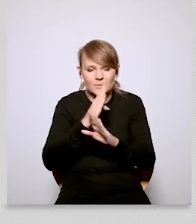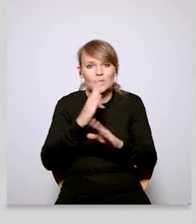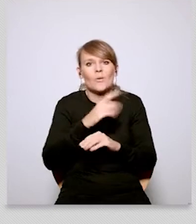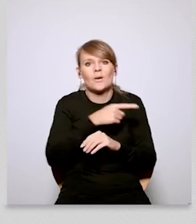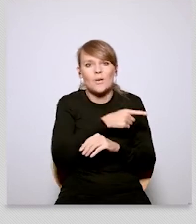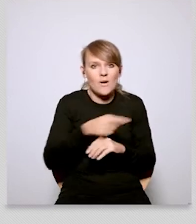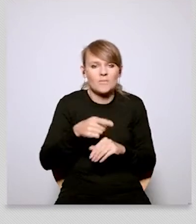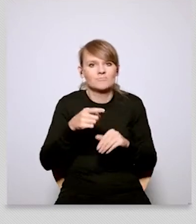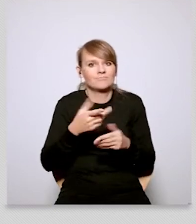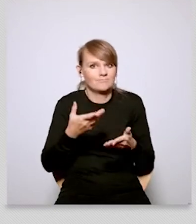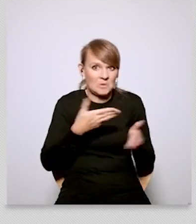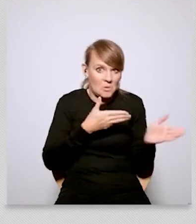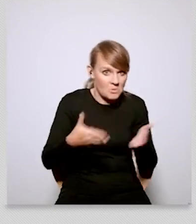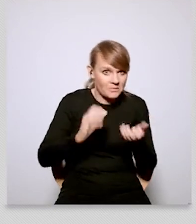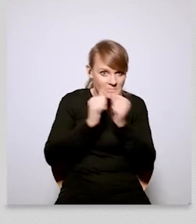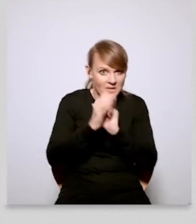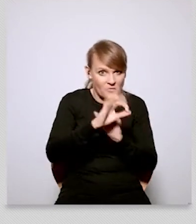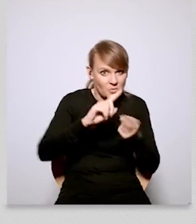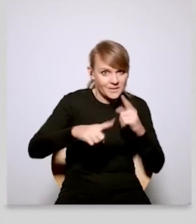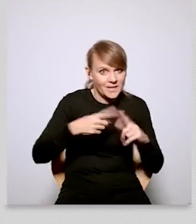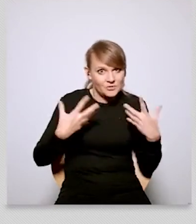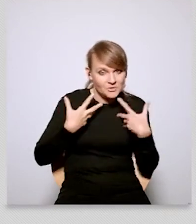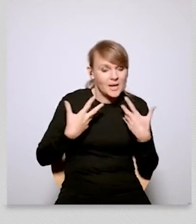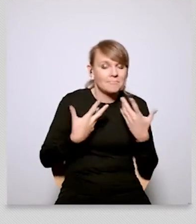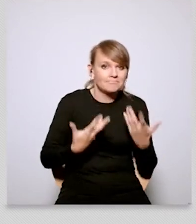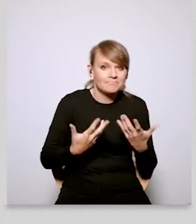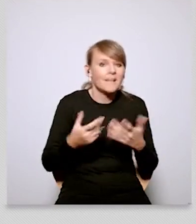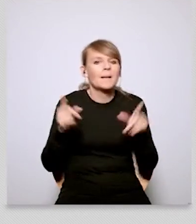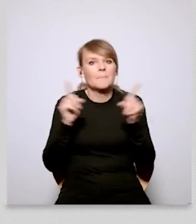żeby zmienić swoiste życia. do tego trzeba jeszcze dołożyć